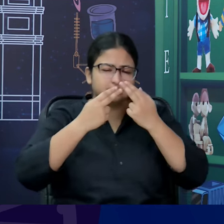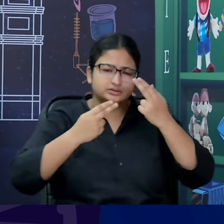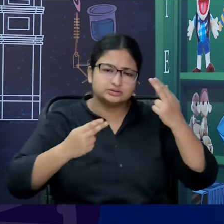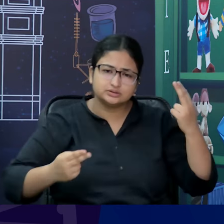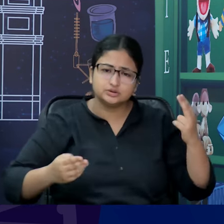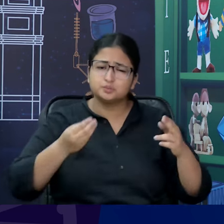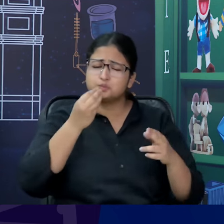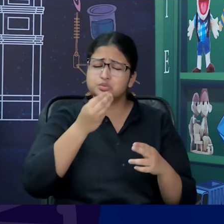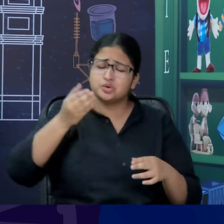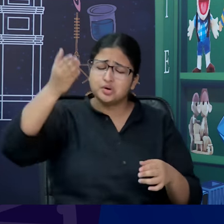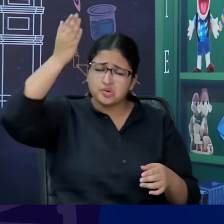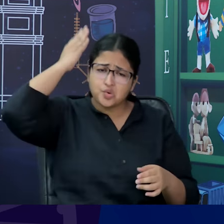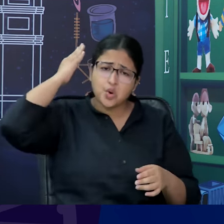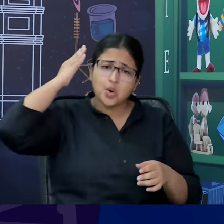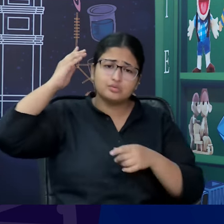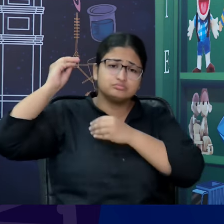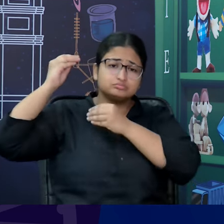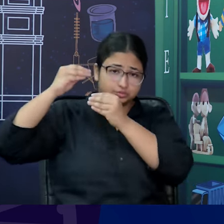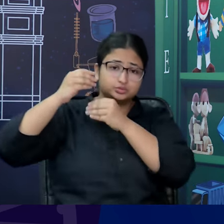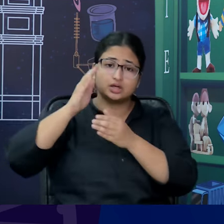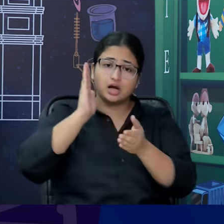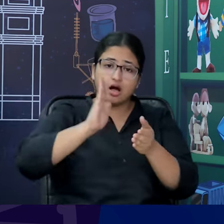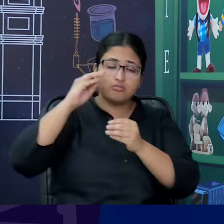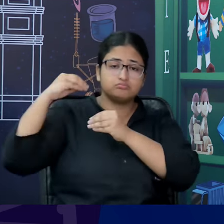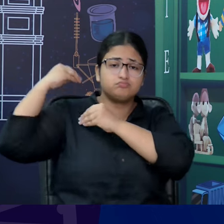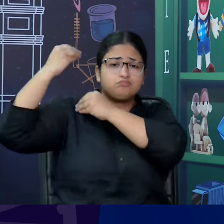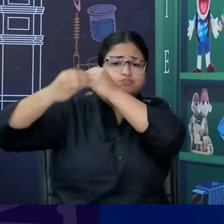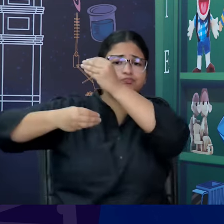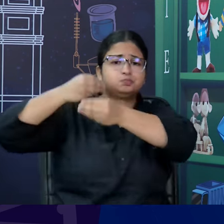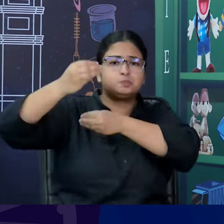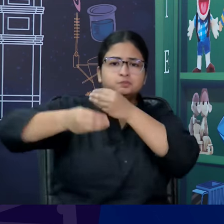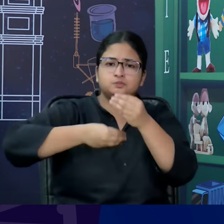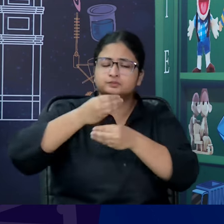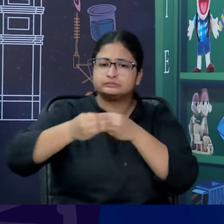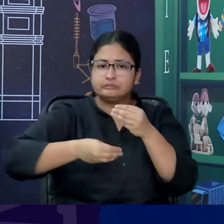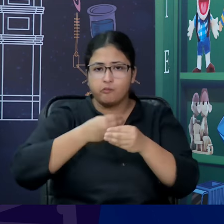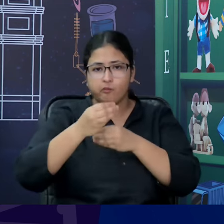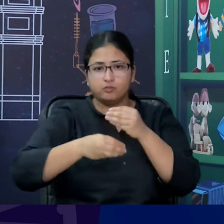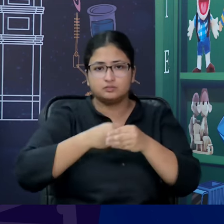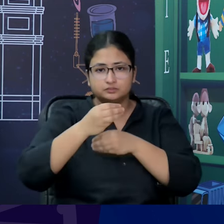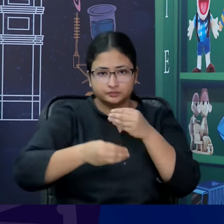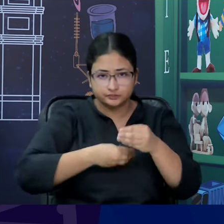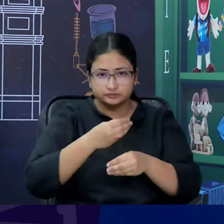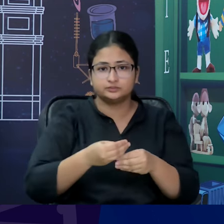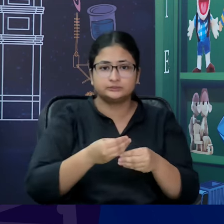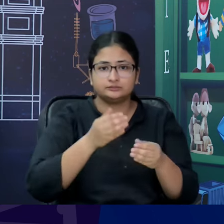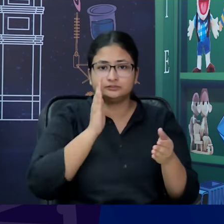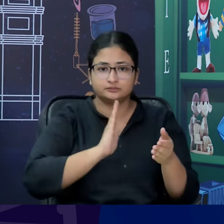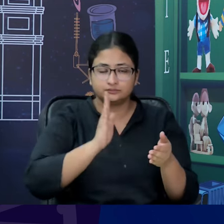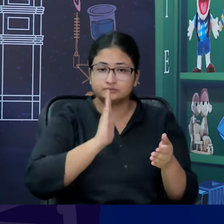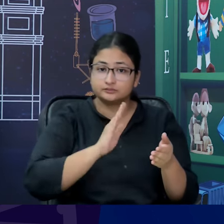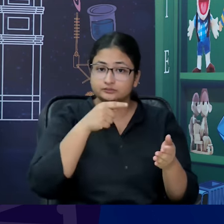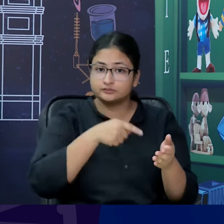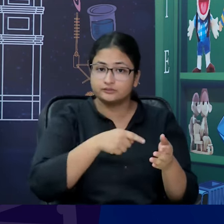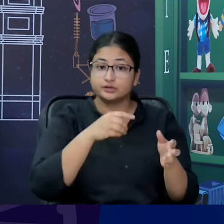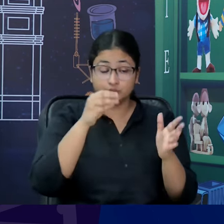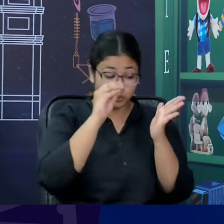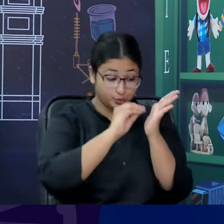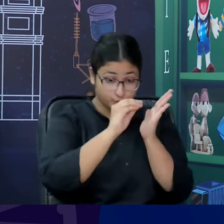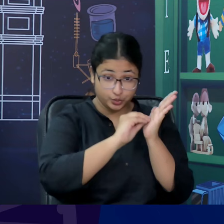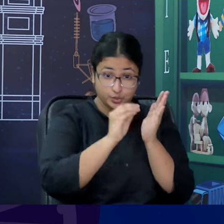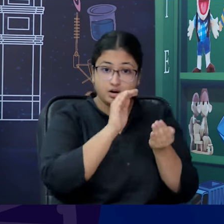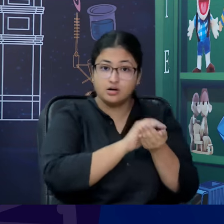समय पुराने समय से जो गाए जा रहे गीत होते हैं वह सामने लाकर रख देते हैं कविता मौखिक रूप से भी हमारे सामने जीवित रहती है और लिखित रूप से भी जीवित